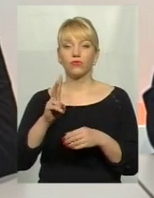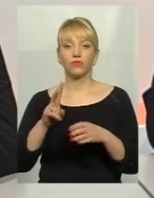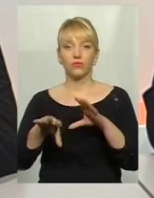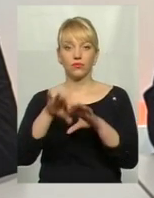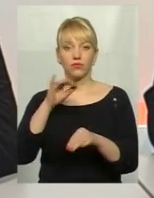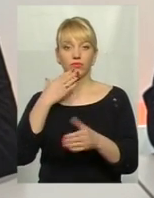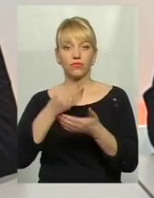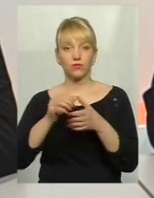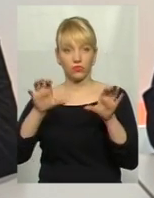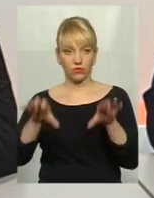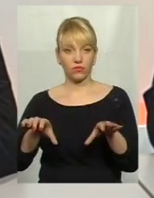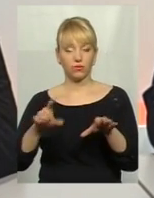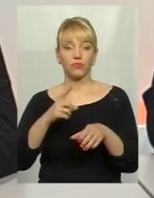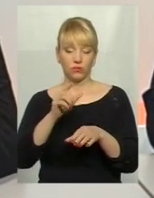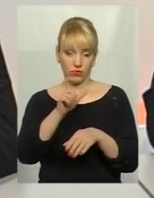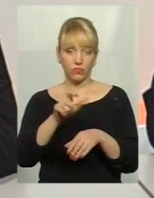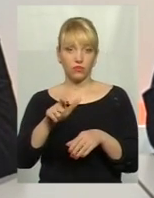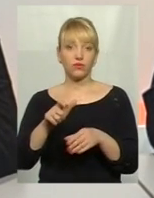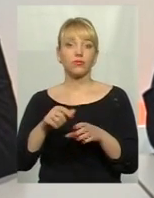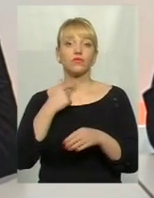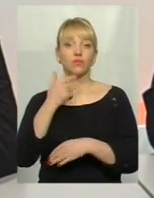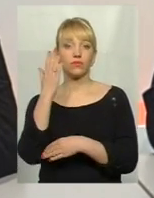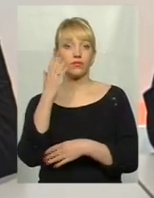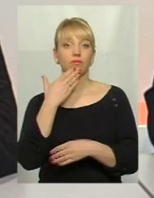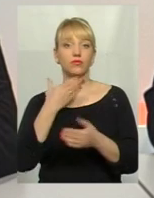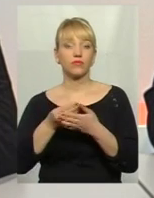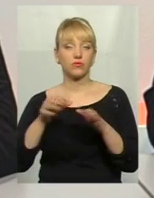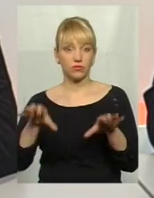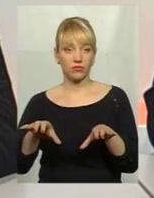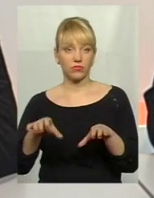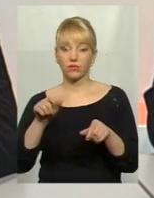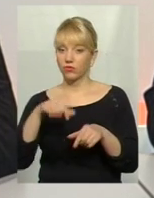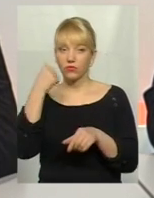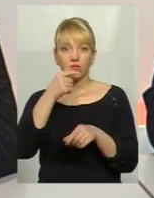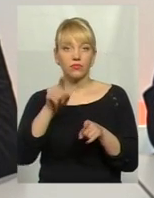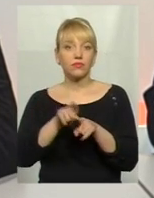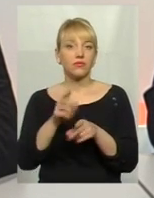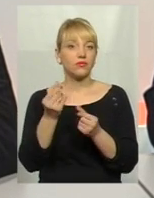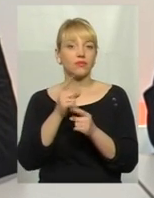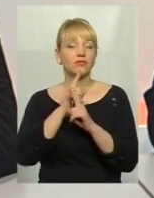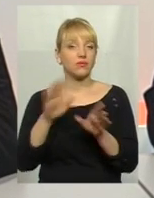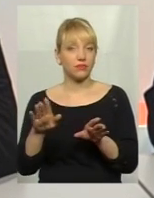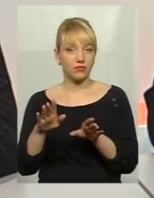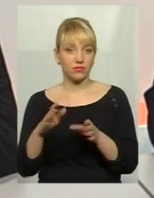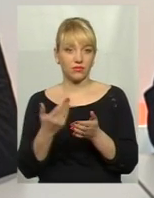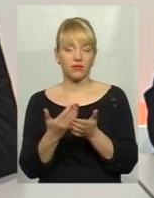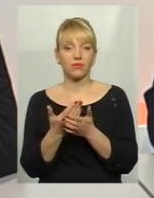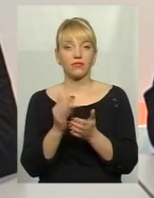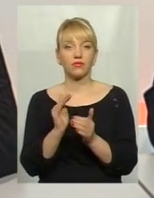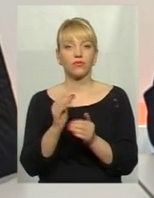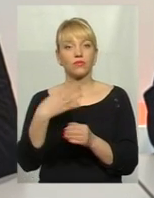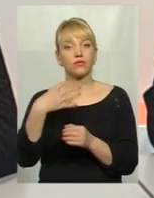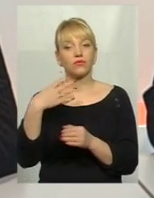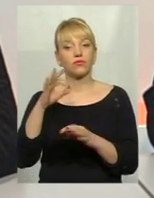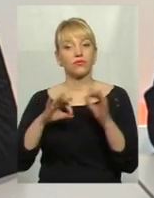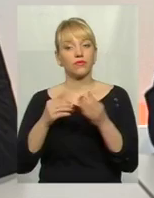обрали. Вони ж голосували за них. Відповідно, в цьому році вже ж не буде такого ресурсу. В цьому році буде, умовно кажучи, десь приблизно